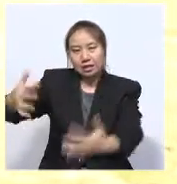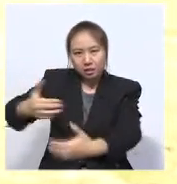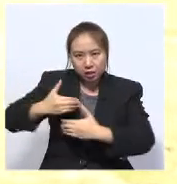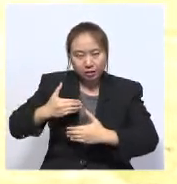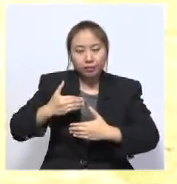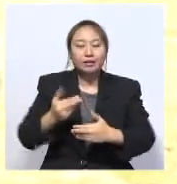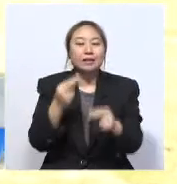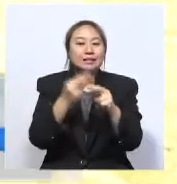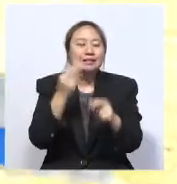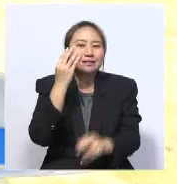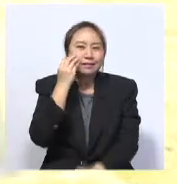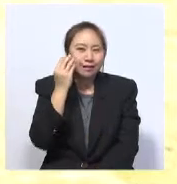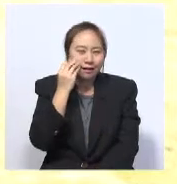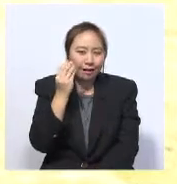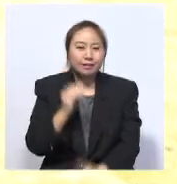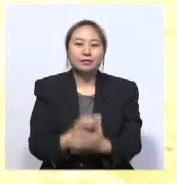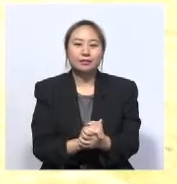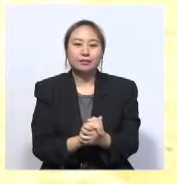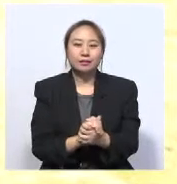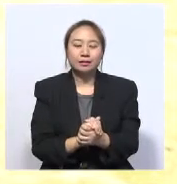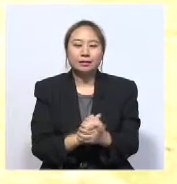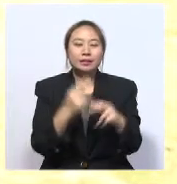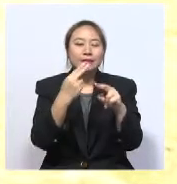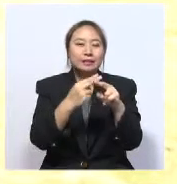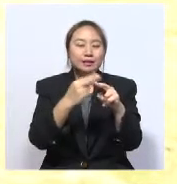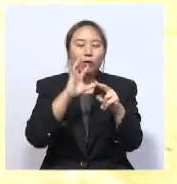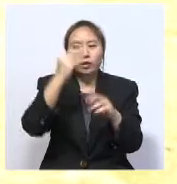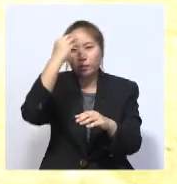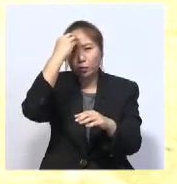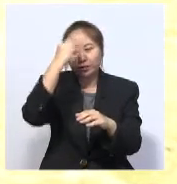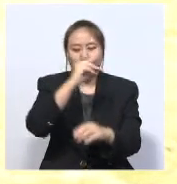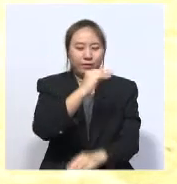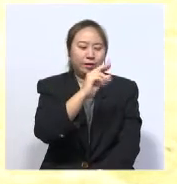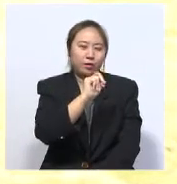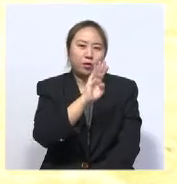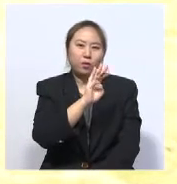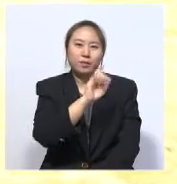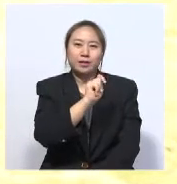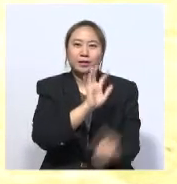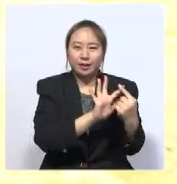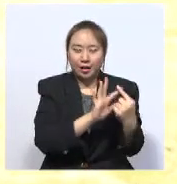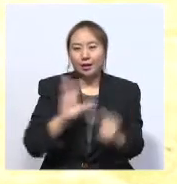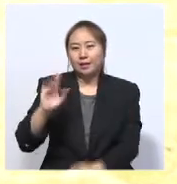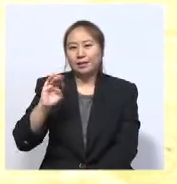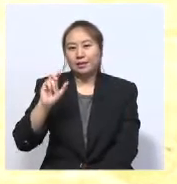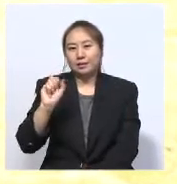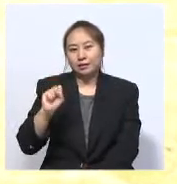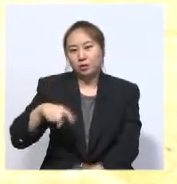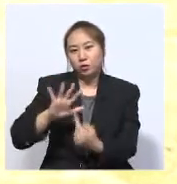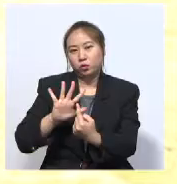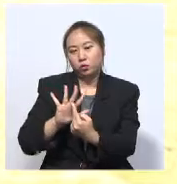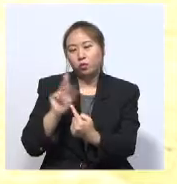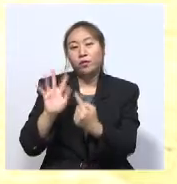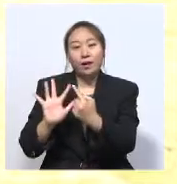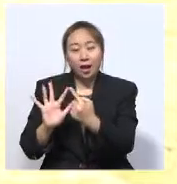ะชื่อน่ารักเลยน่ารักเลยนะคะว่าโนบิตะและชิซุกะค่ะก่อนอื่นนะคะเราไปชมภาพบรรยากาศน่ารักน่ารักที่เจ้าลิง